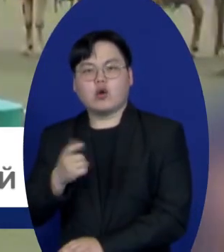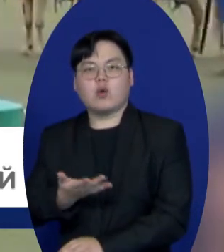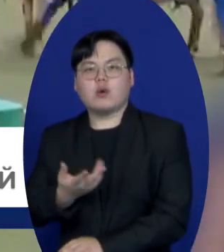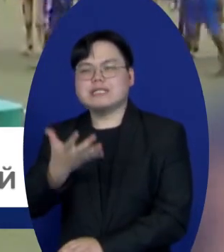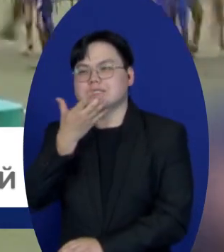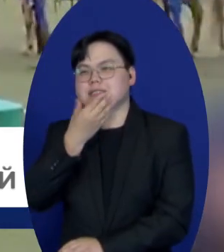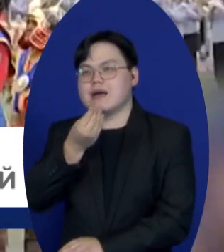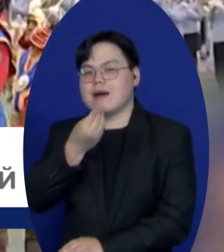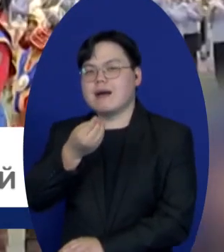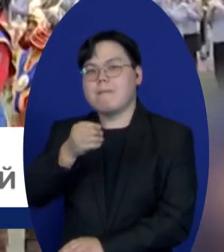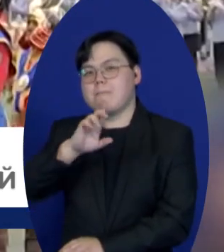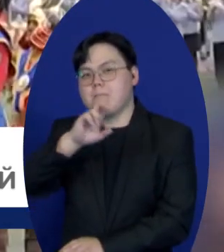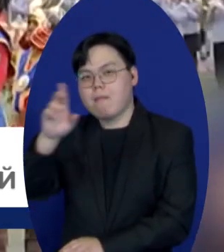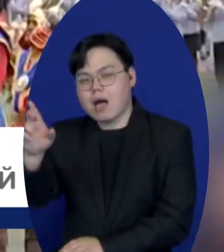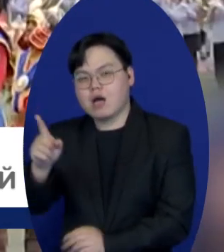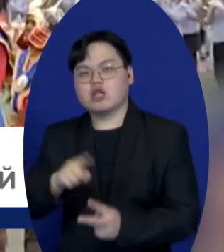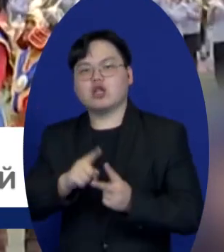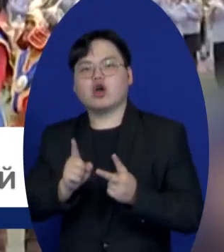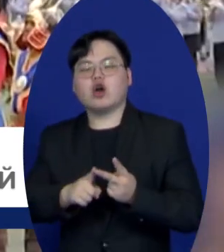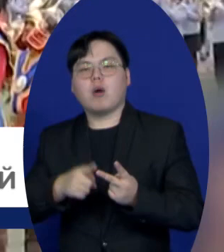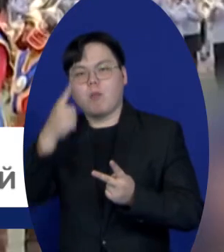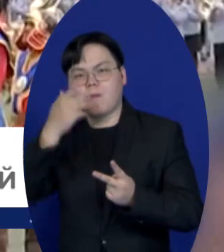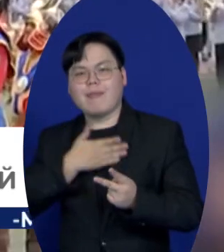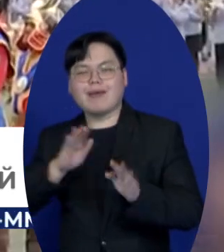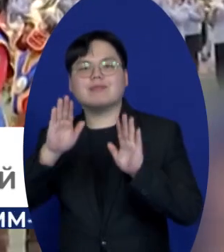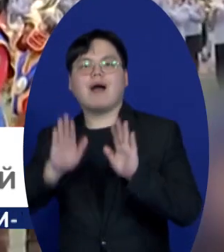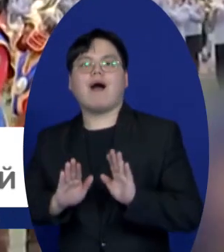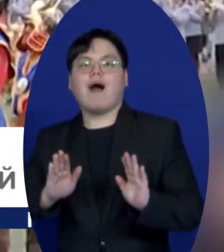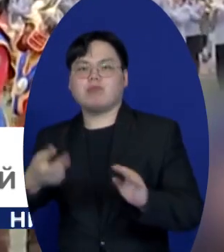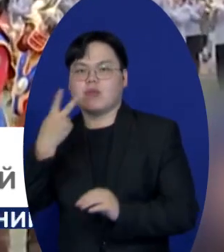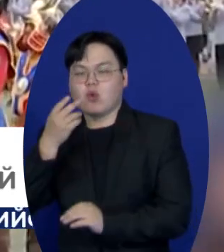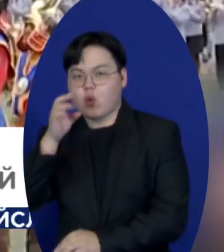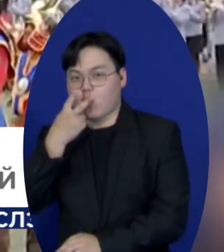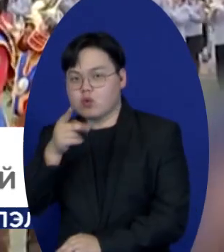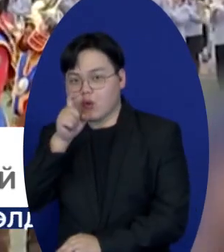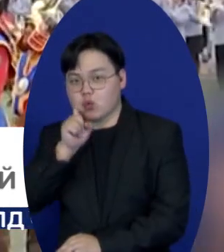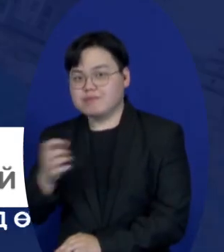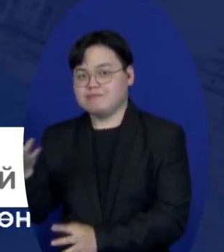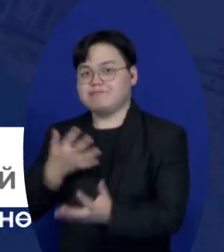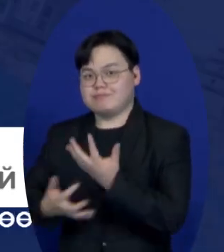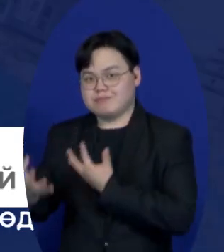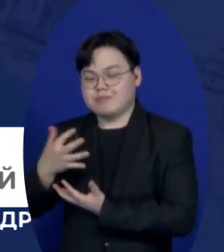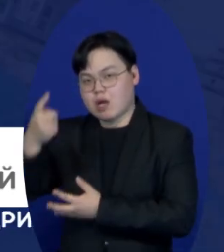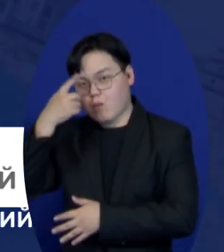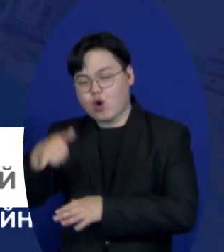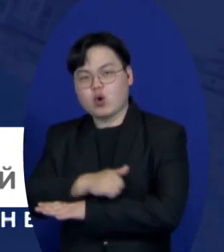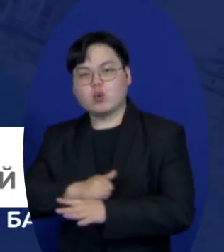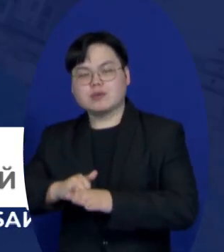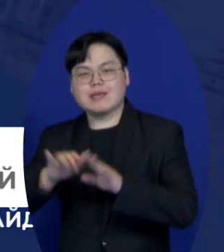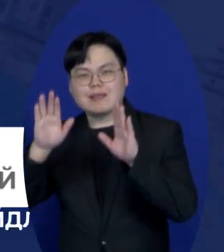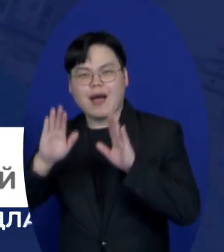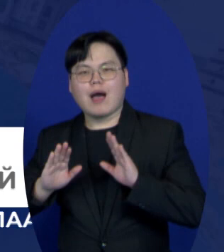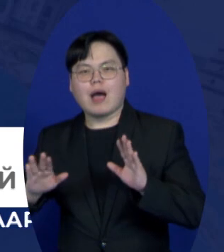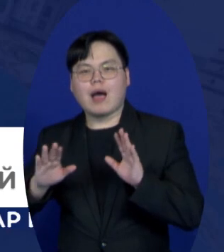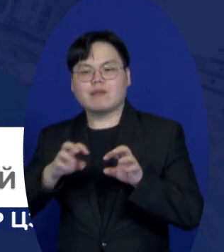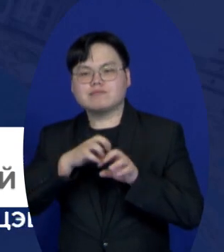үзэсгэлэнт байгалаас гадна үндэсний баяр наадам гэдгийг бол сулганд оролцсон жуулчид хэлж байгаа юм. За энэ жилэс бол манай улсын хувьд үндэсний баяр наадмаас салбарласан томоохон